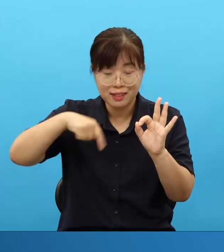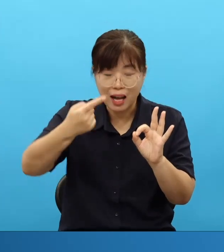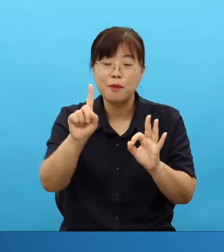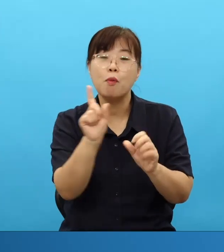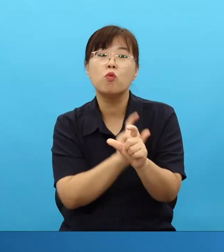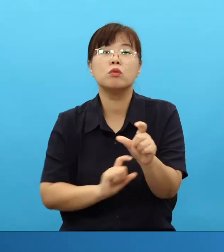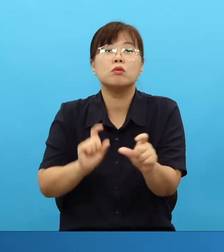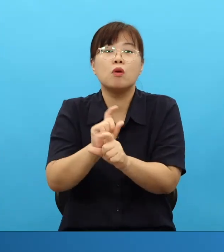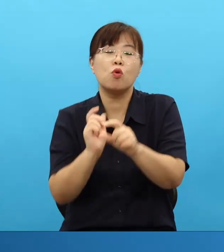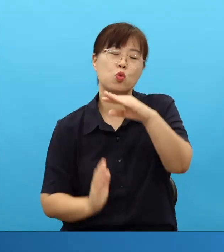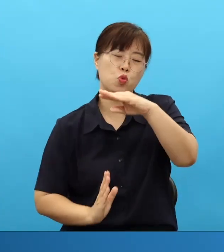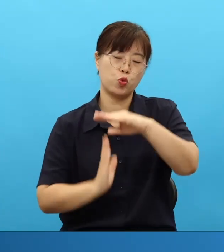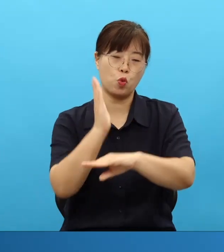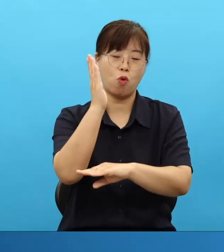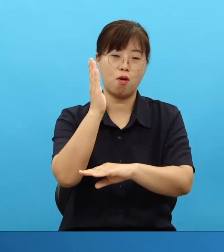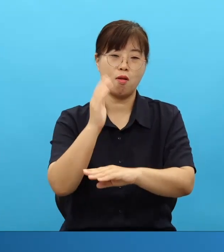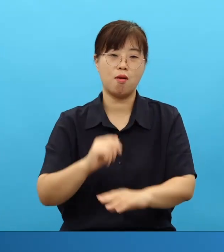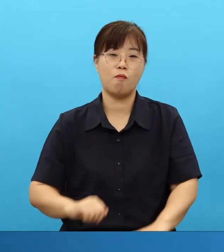해요